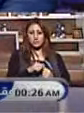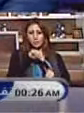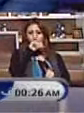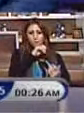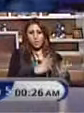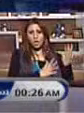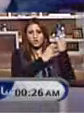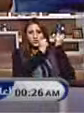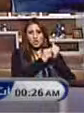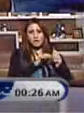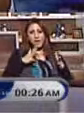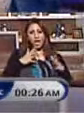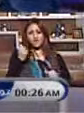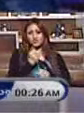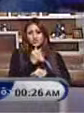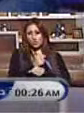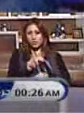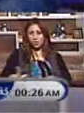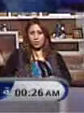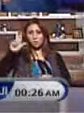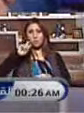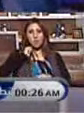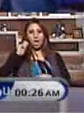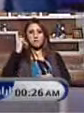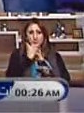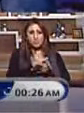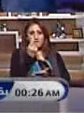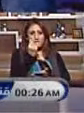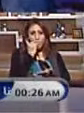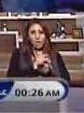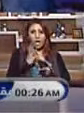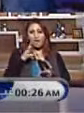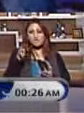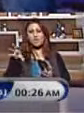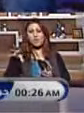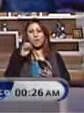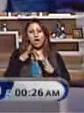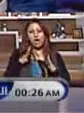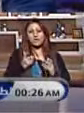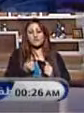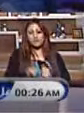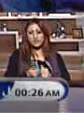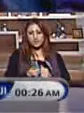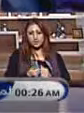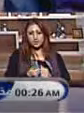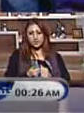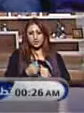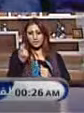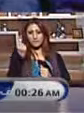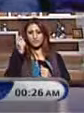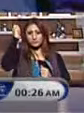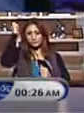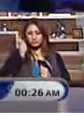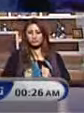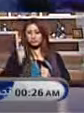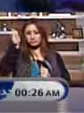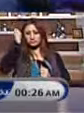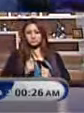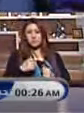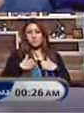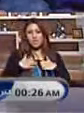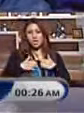عليه وسلم اذا ولاه ولايه محافظ زي ما نقول مثلا او والي على ولايه معينه ان يترصد لاصحاب الاموال واصحاب الاموال دول